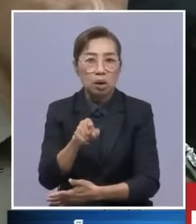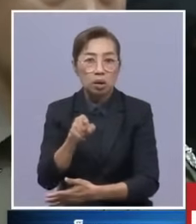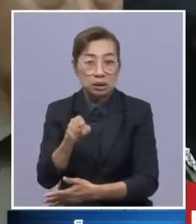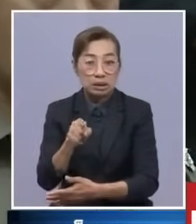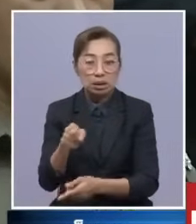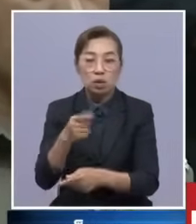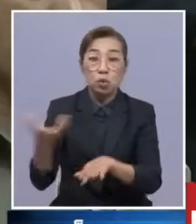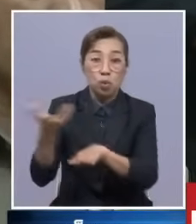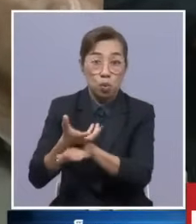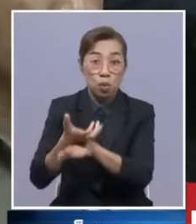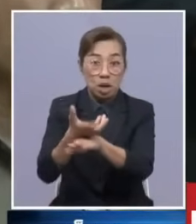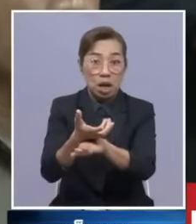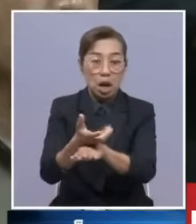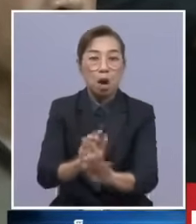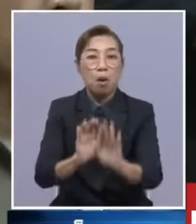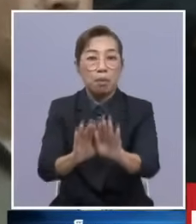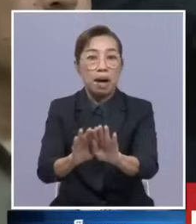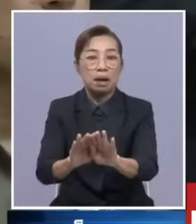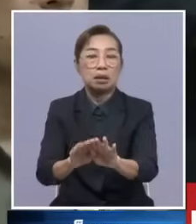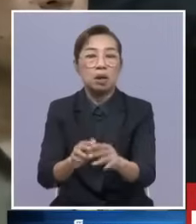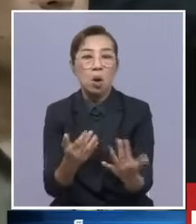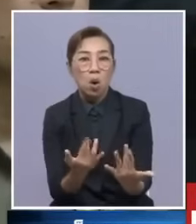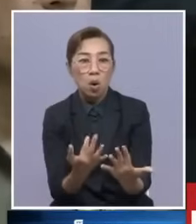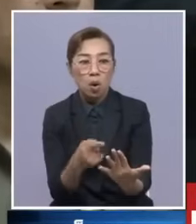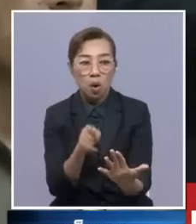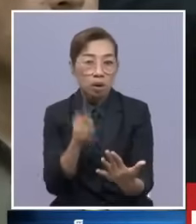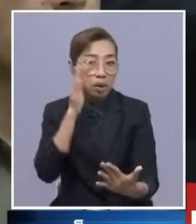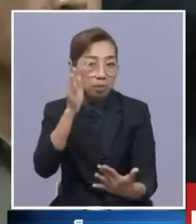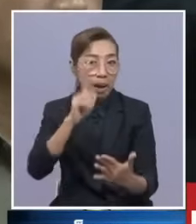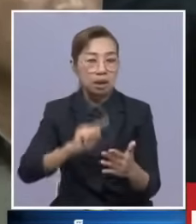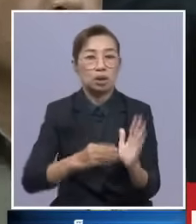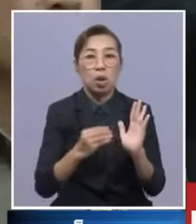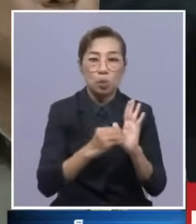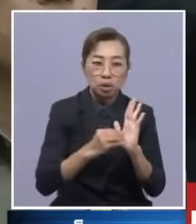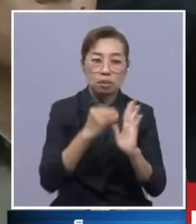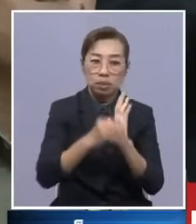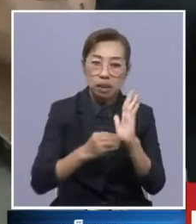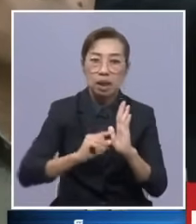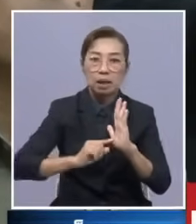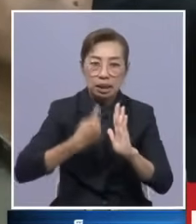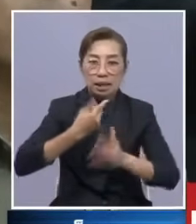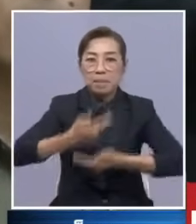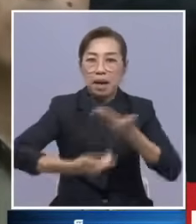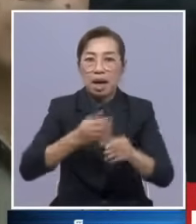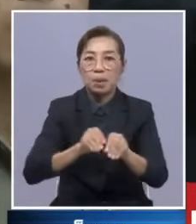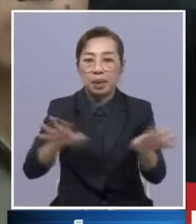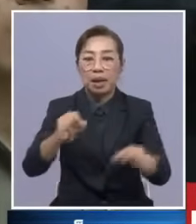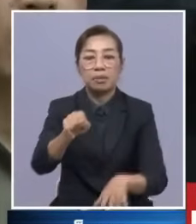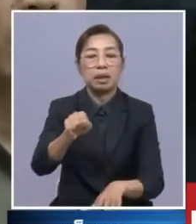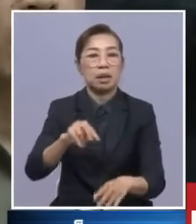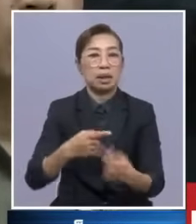รอและอาจจะนำมาจำหน่ายในเขตปริมณฑลซึ่งถือเป็นการ